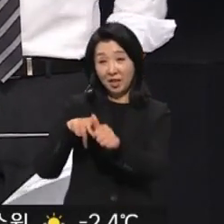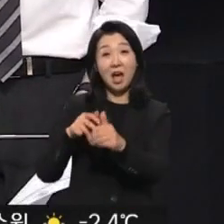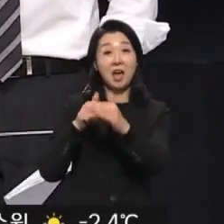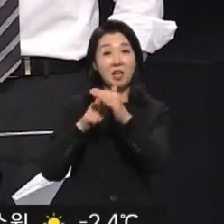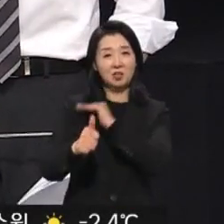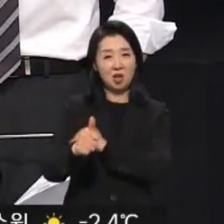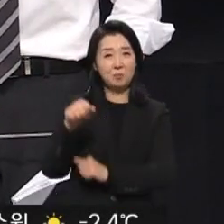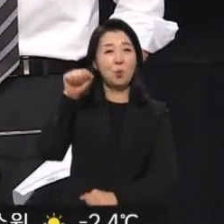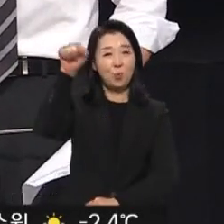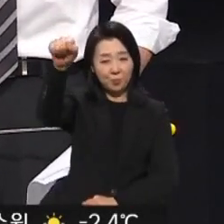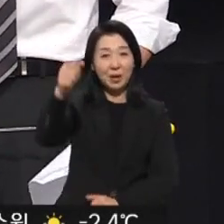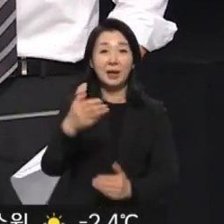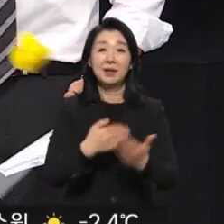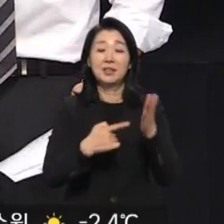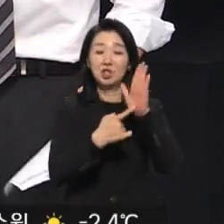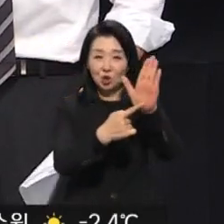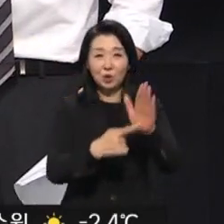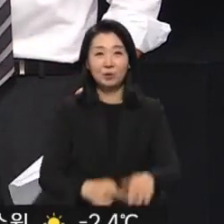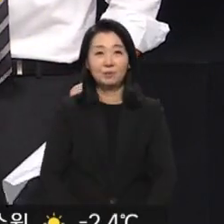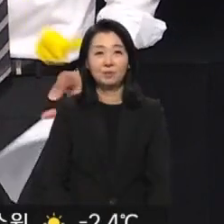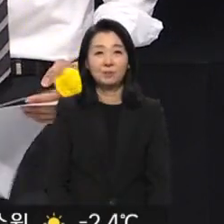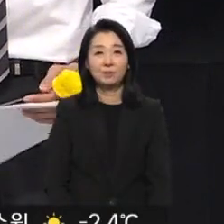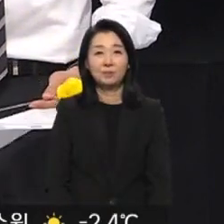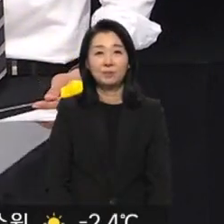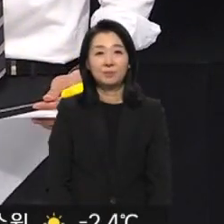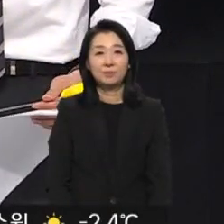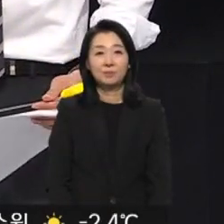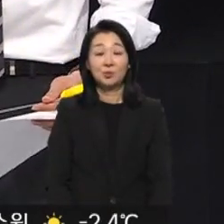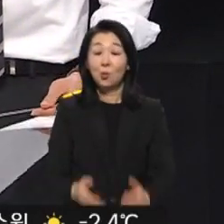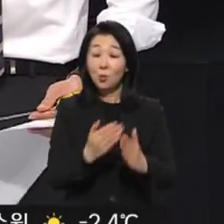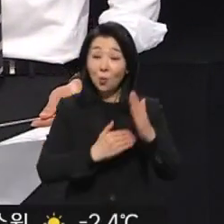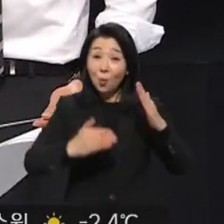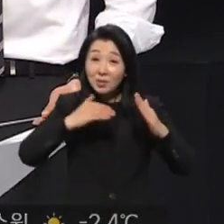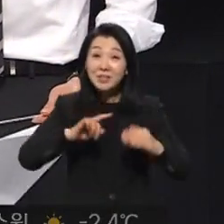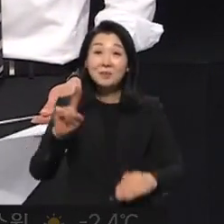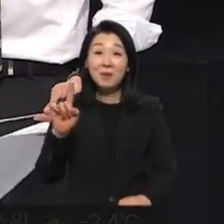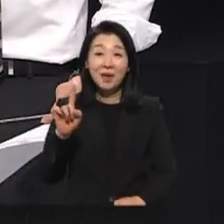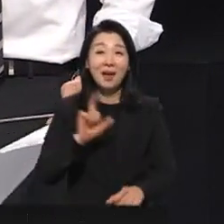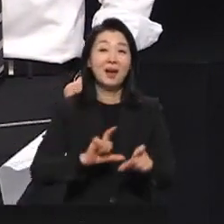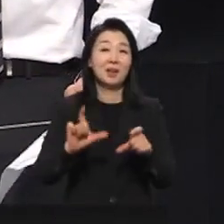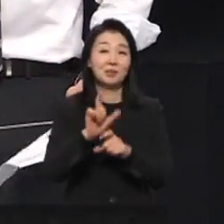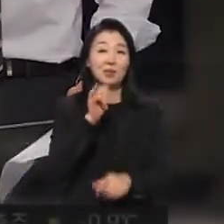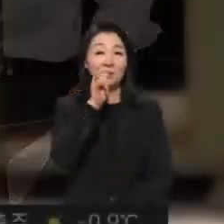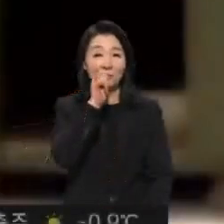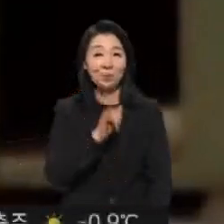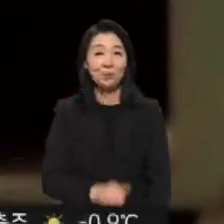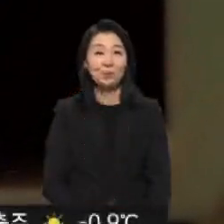공식 선언을 했죠. 이 출사표를 던진 것과 동시에 공식화한 게 한 가지 더 있는데요.